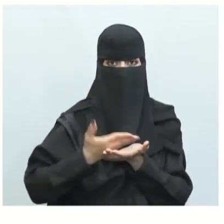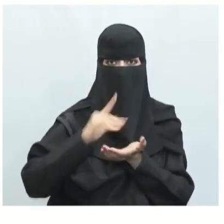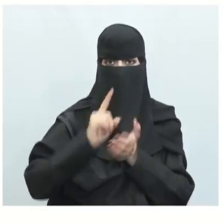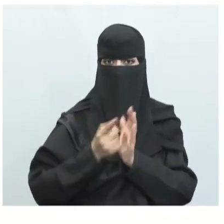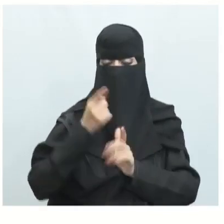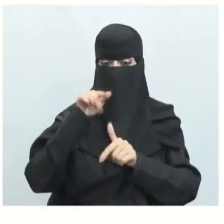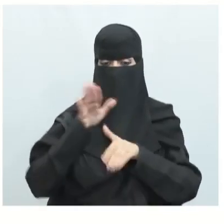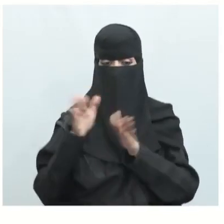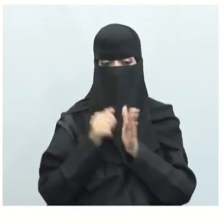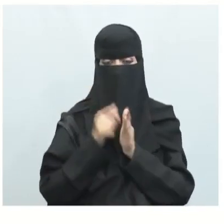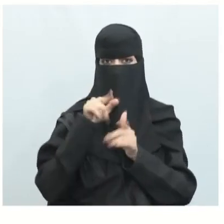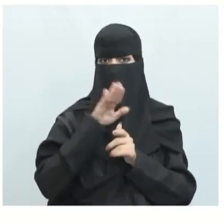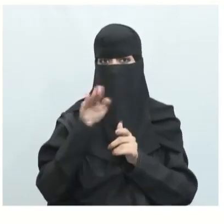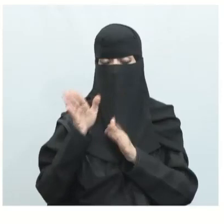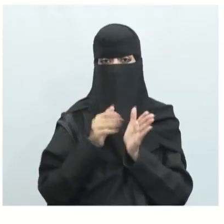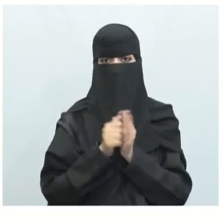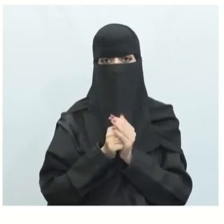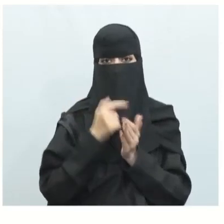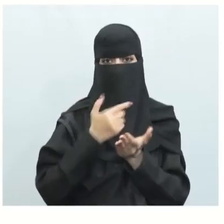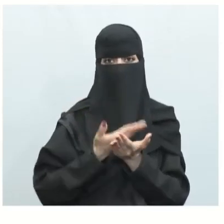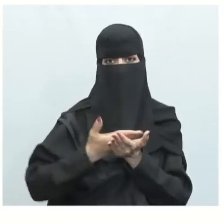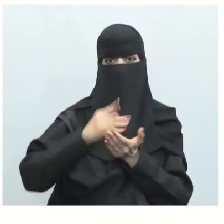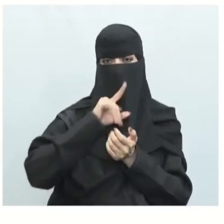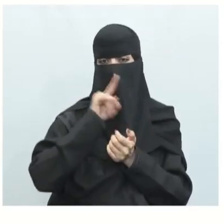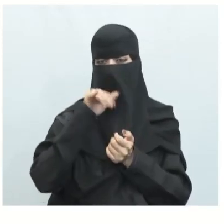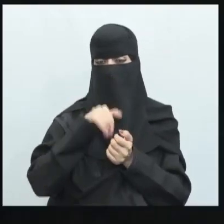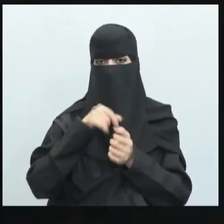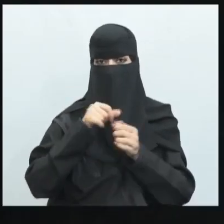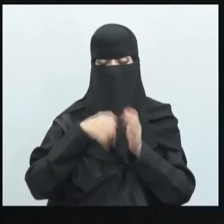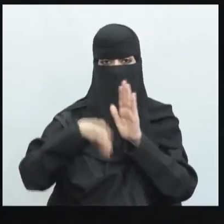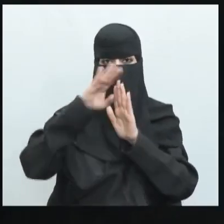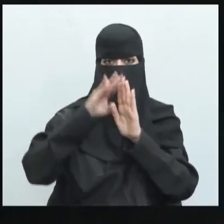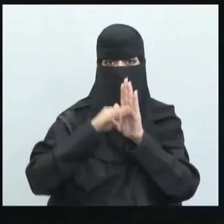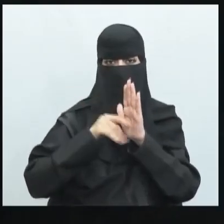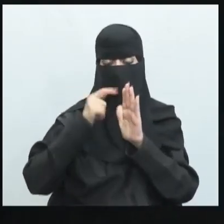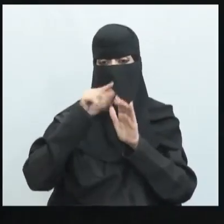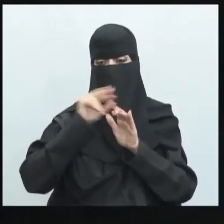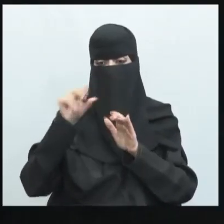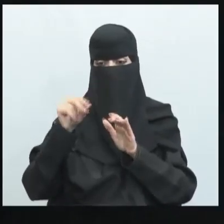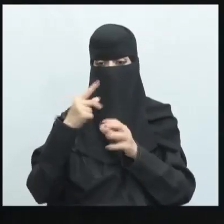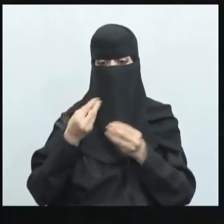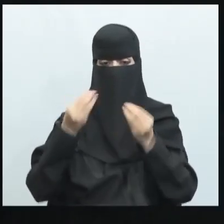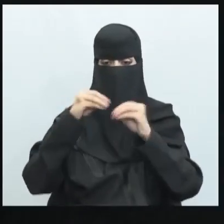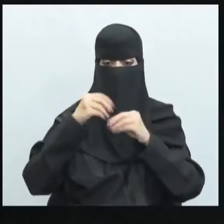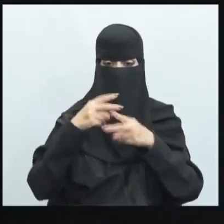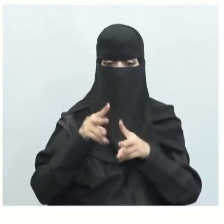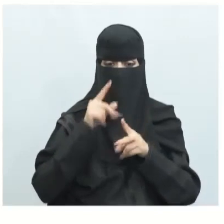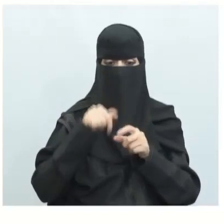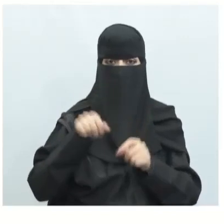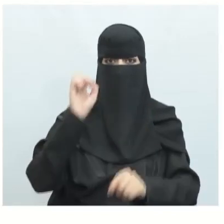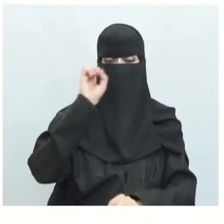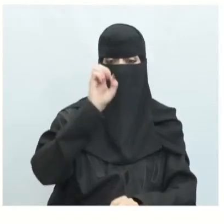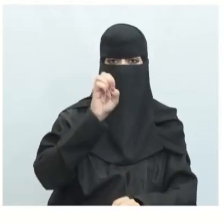الاولى جريت ا ماي جراف طبع لي اياها ولكن بالترتيب نفسه بدا لما بدا اي